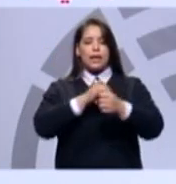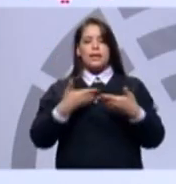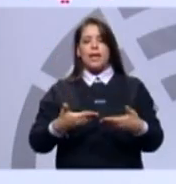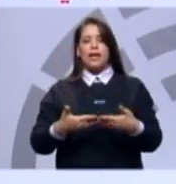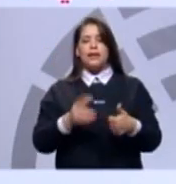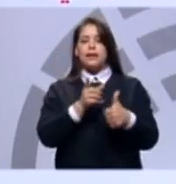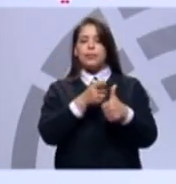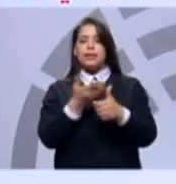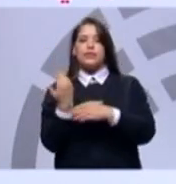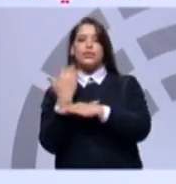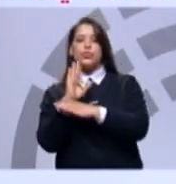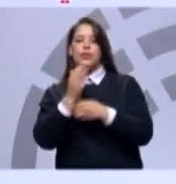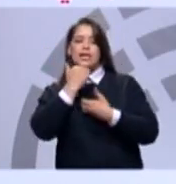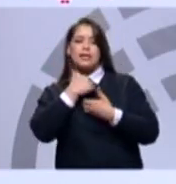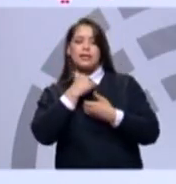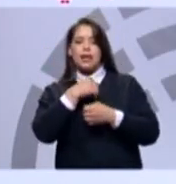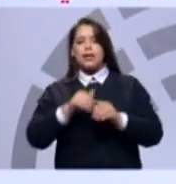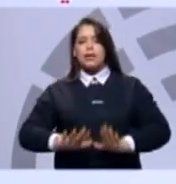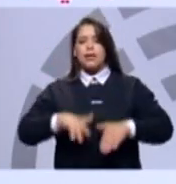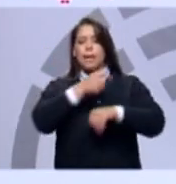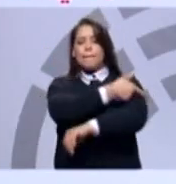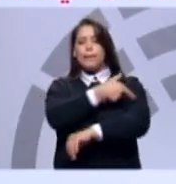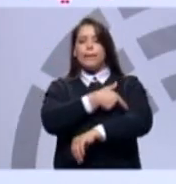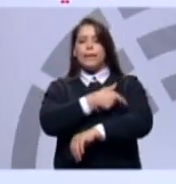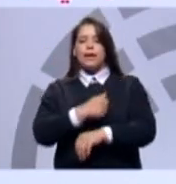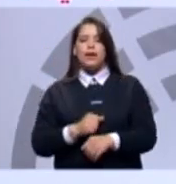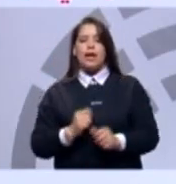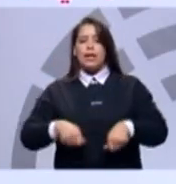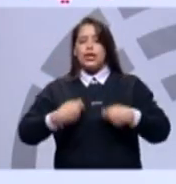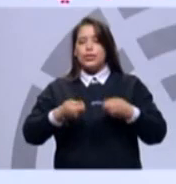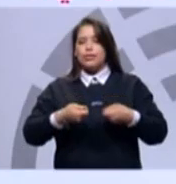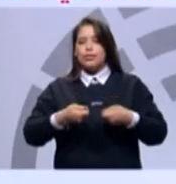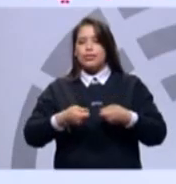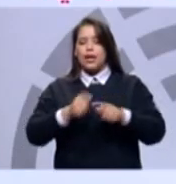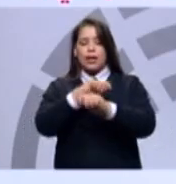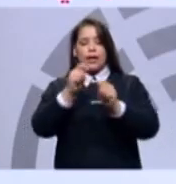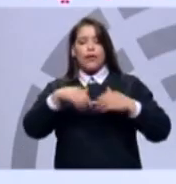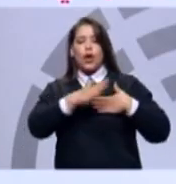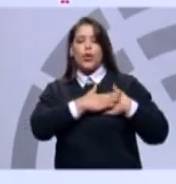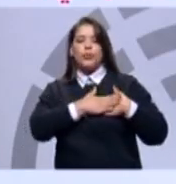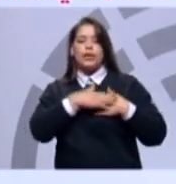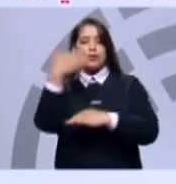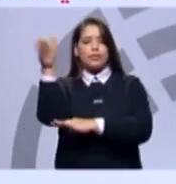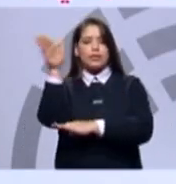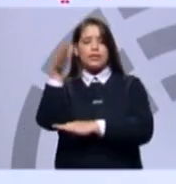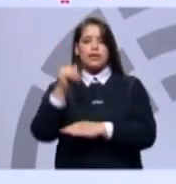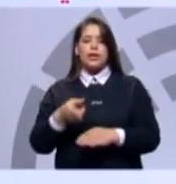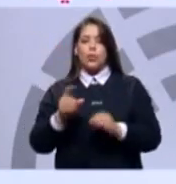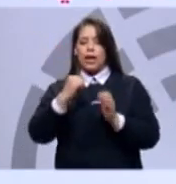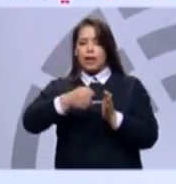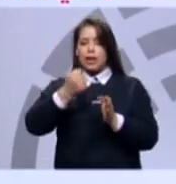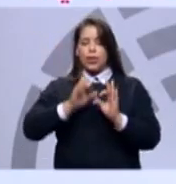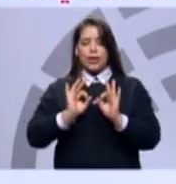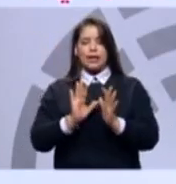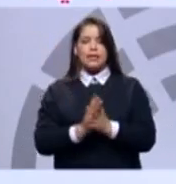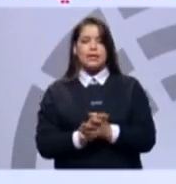لاول مره لنيل ثقتكم في مجلس النواب بدافع حبي لهذا الوطن العزيز والقيروان الحبيبه تحديدا